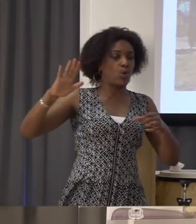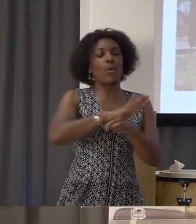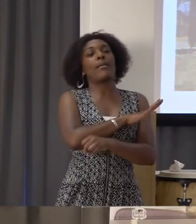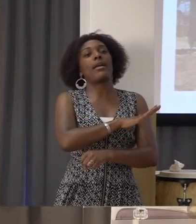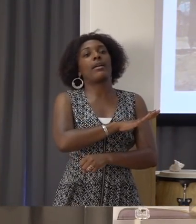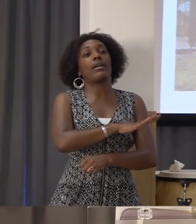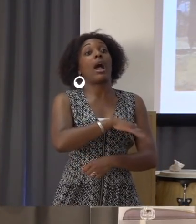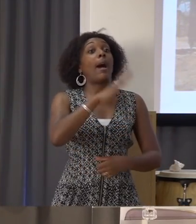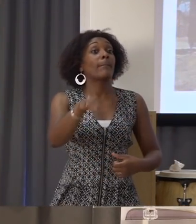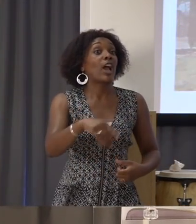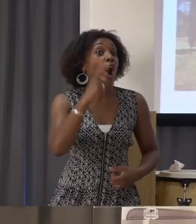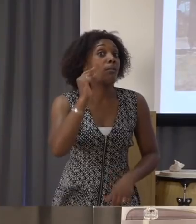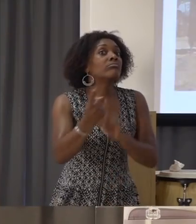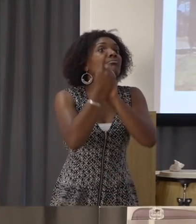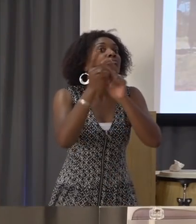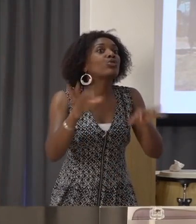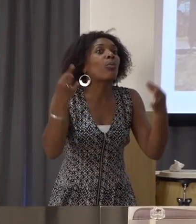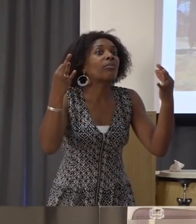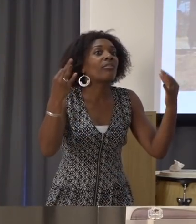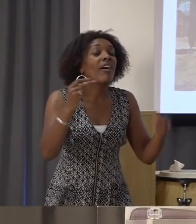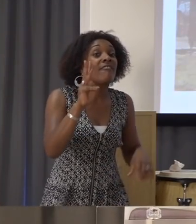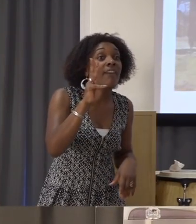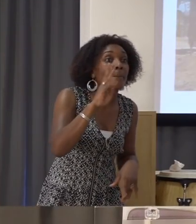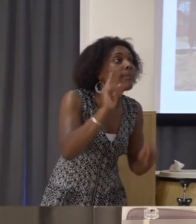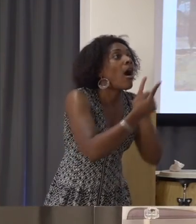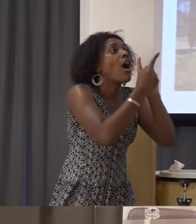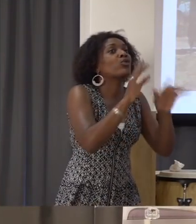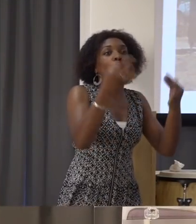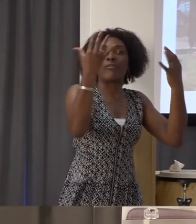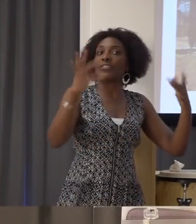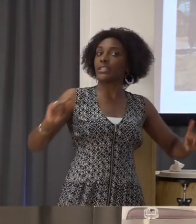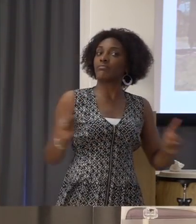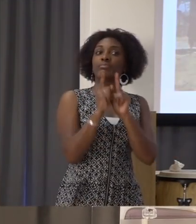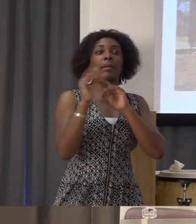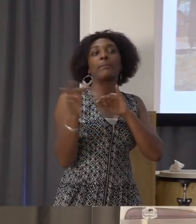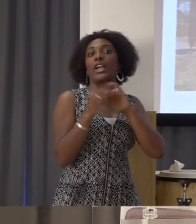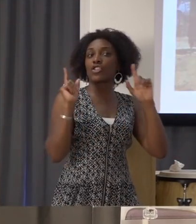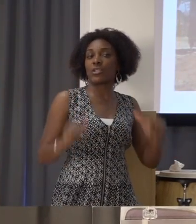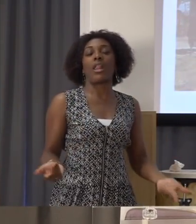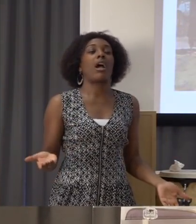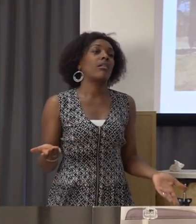Et la femme que tu cherches, l'homme que tu cherches, il te sera donné.